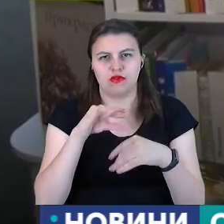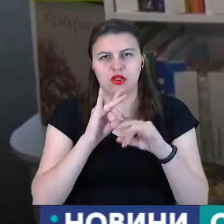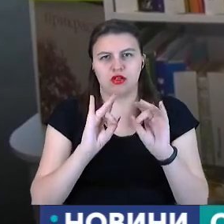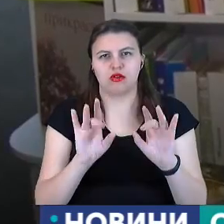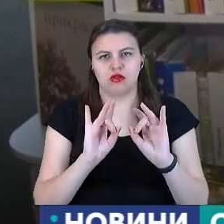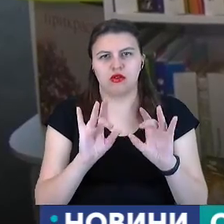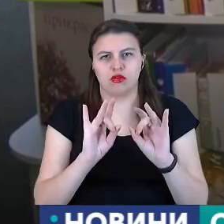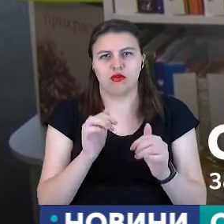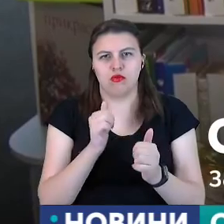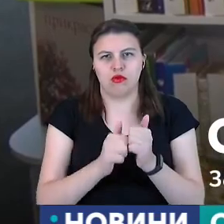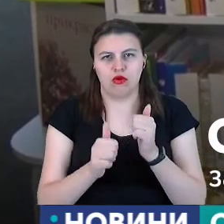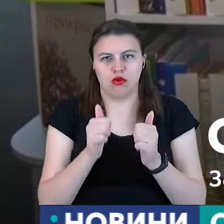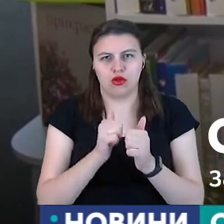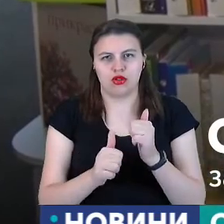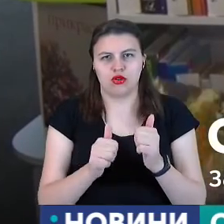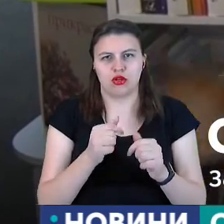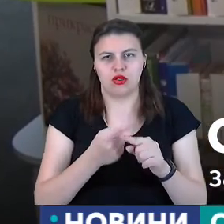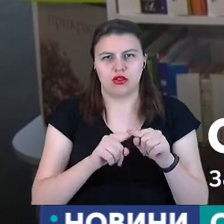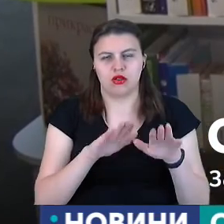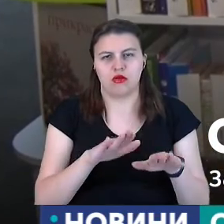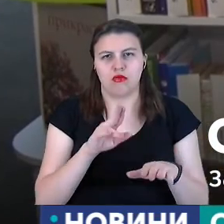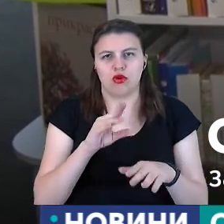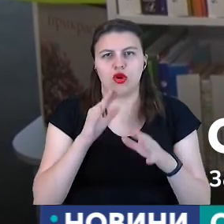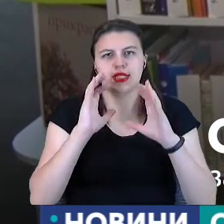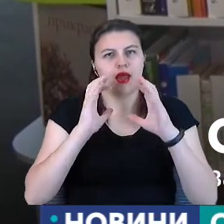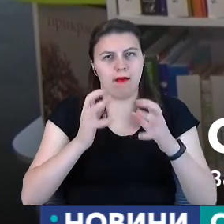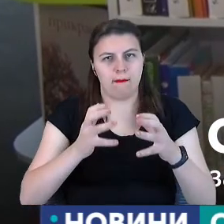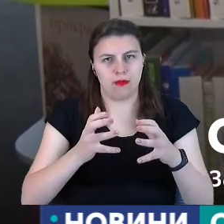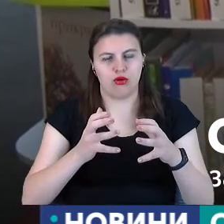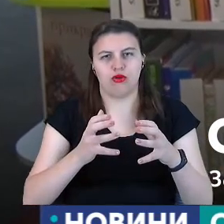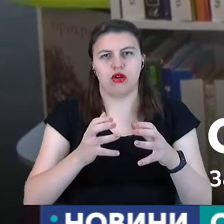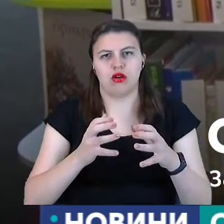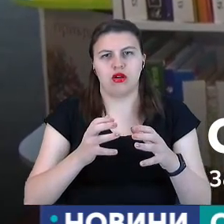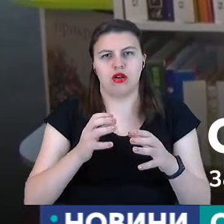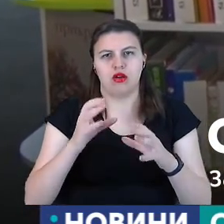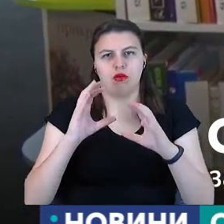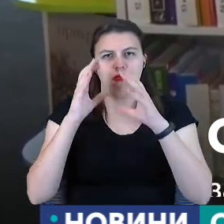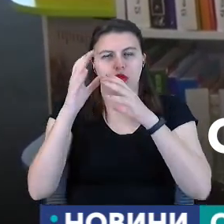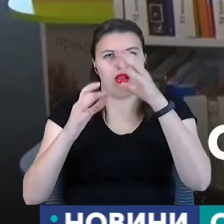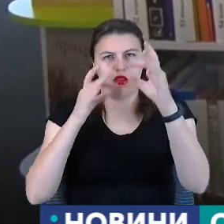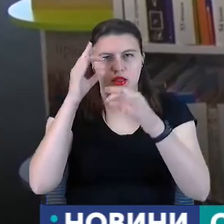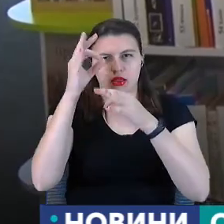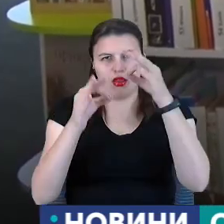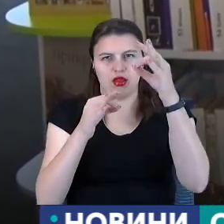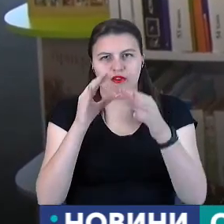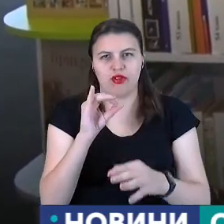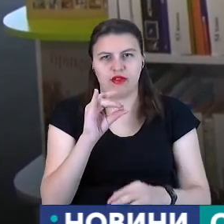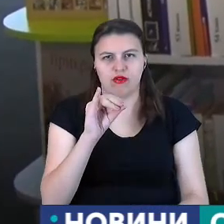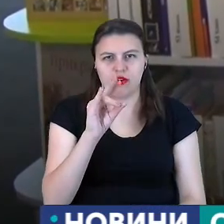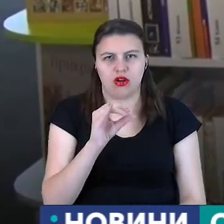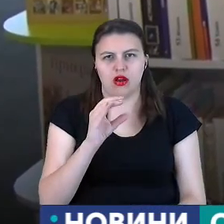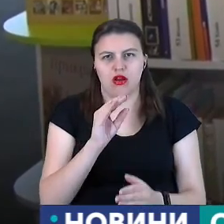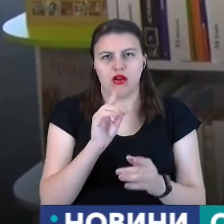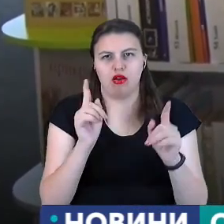кожному об'єкту, про Землю, Венеру, про кожну планету, коротко описується і